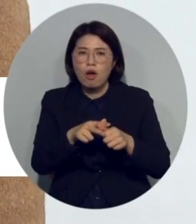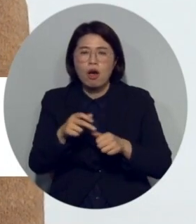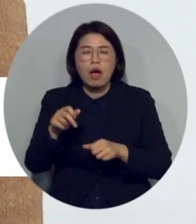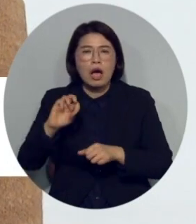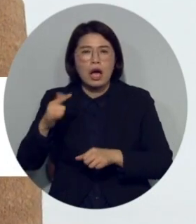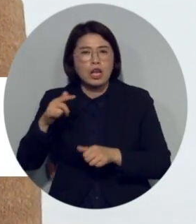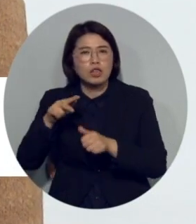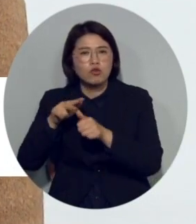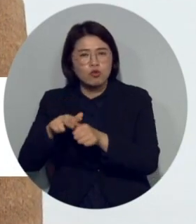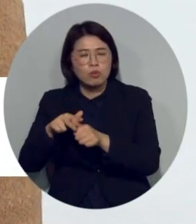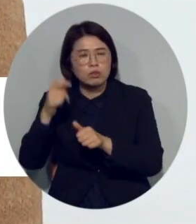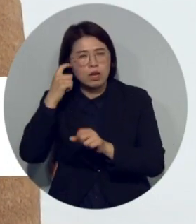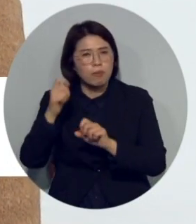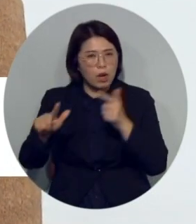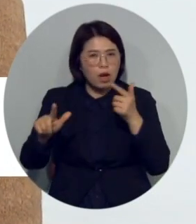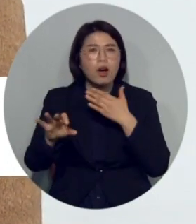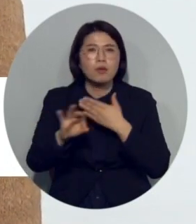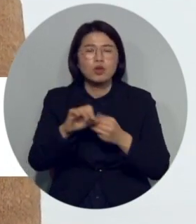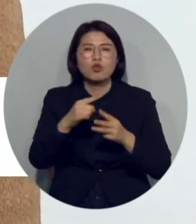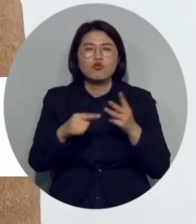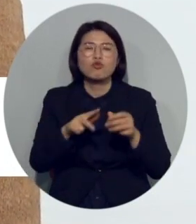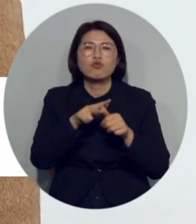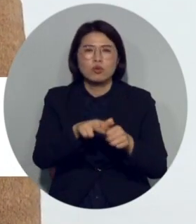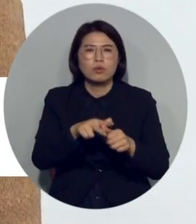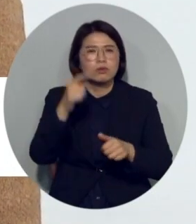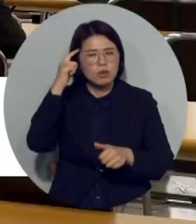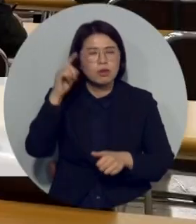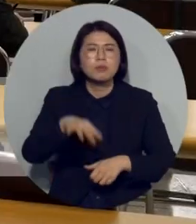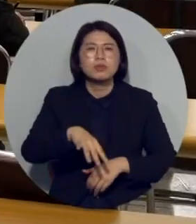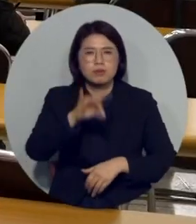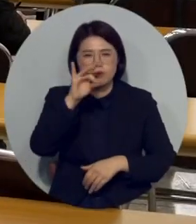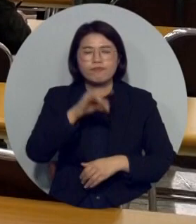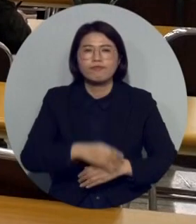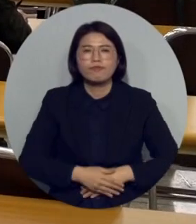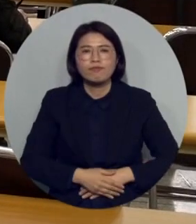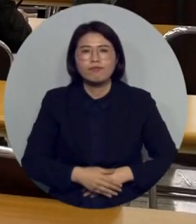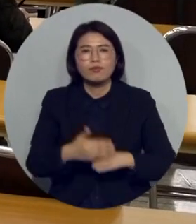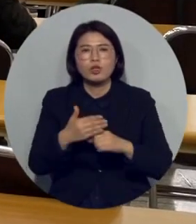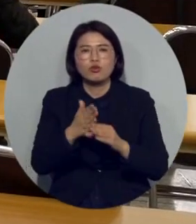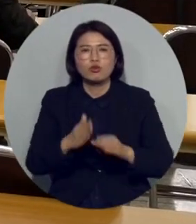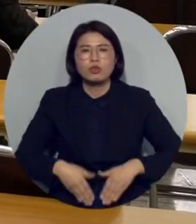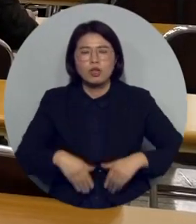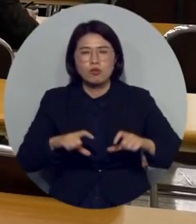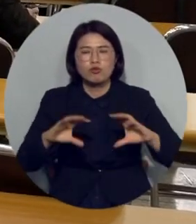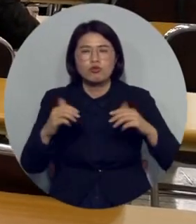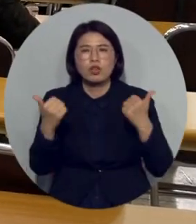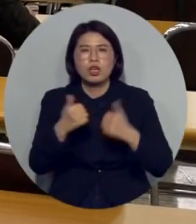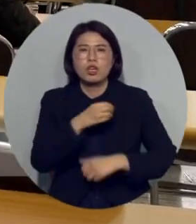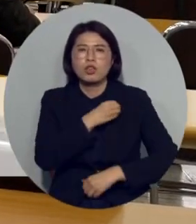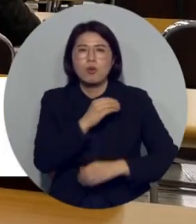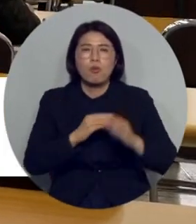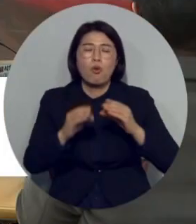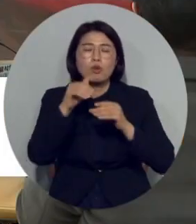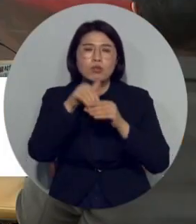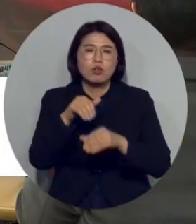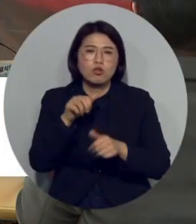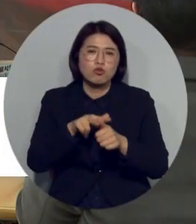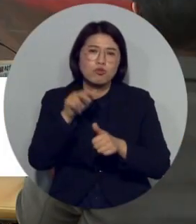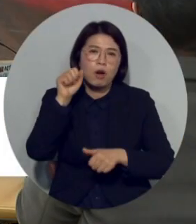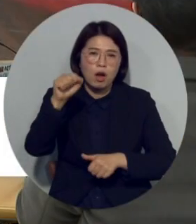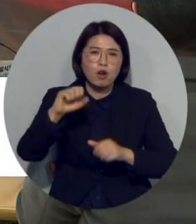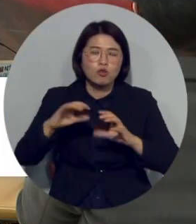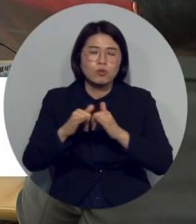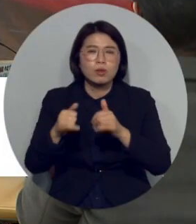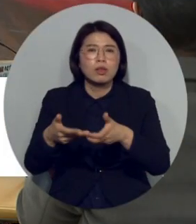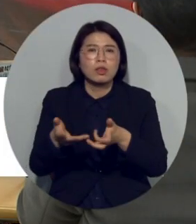부분에 있어가지고는 우리 후보의 생각이 우선시되어 가지고 대구 중남구 국회의원 보궐선거에 출마한 국민의당 후보에